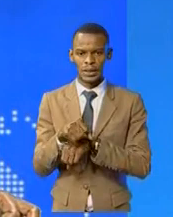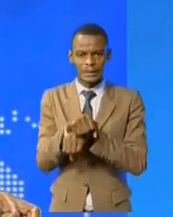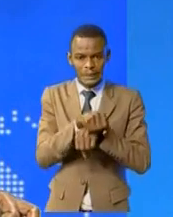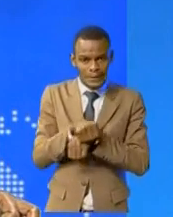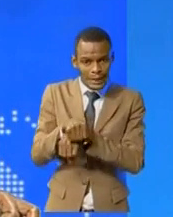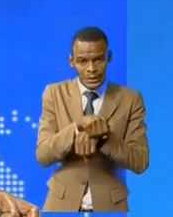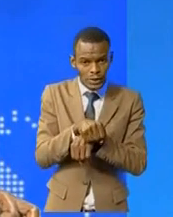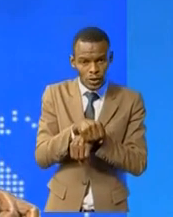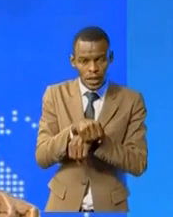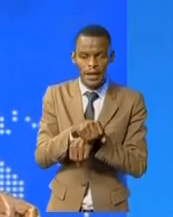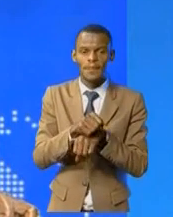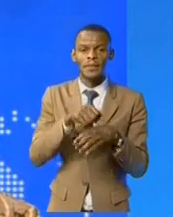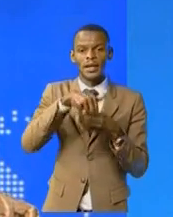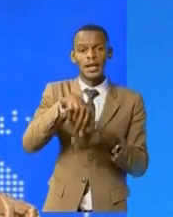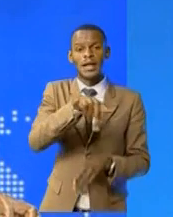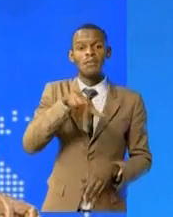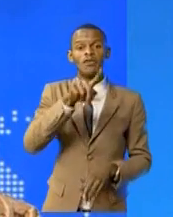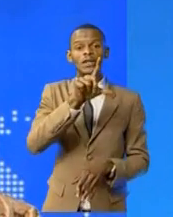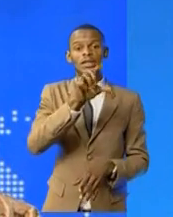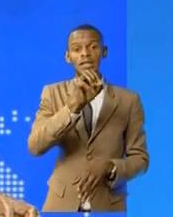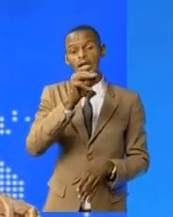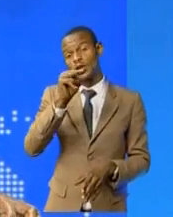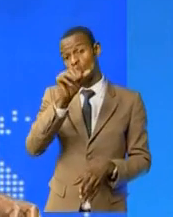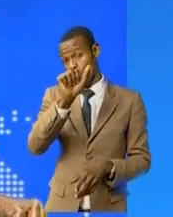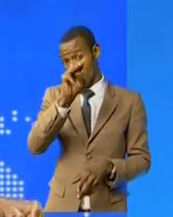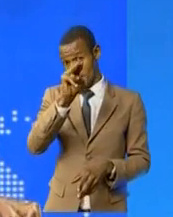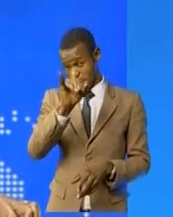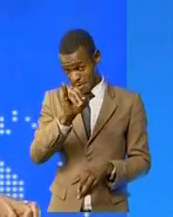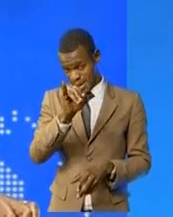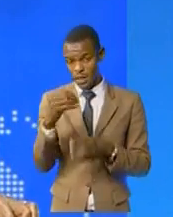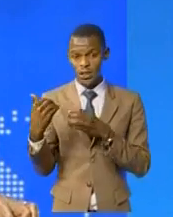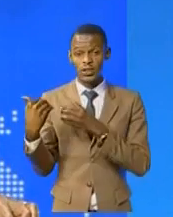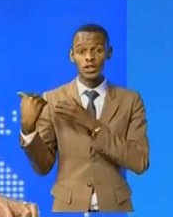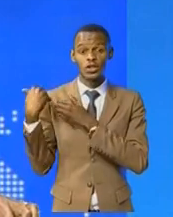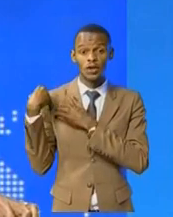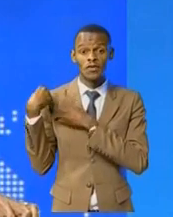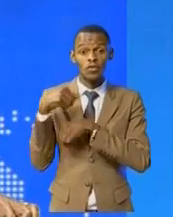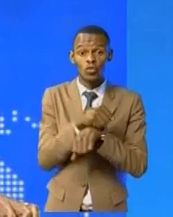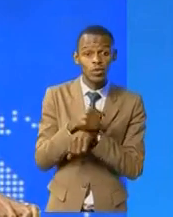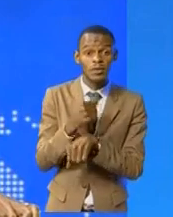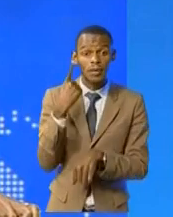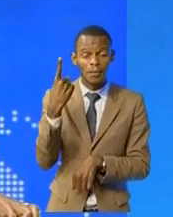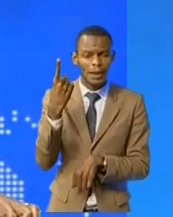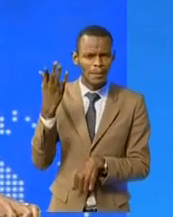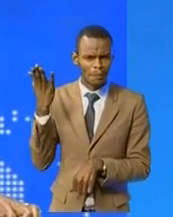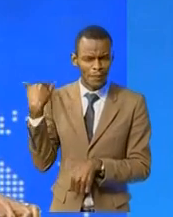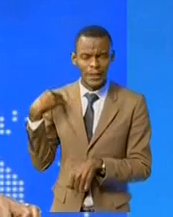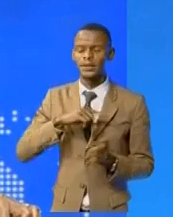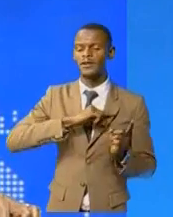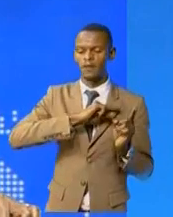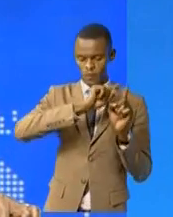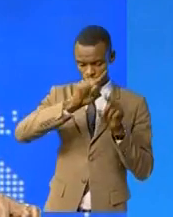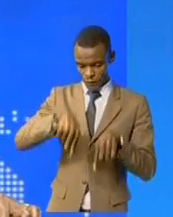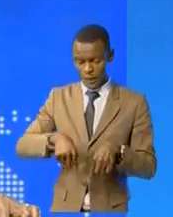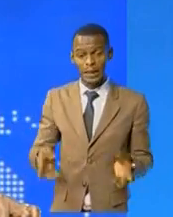Kamanda et Kaumba Lumpungu a regagné Kabinda après un long séjour à Kinshasa, un séjour de reconstruction morale après son